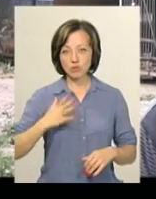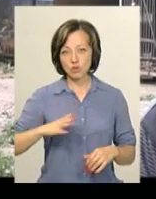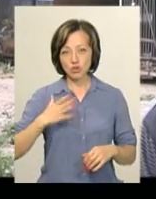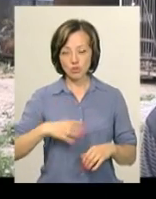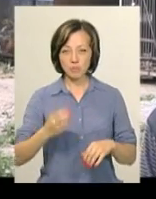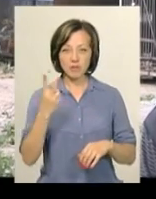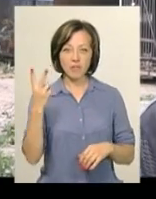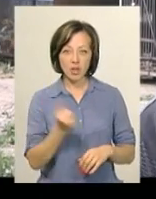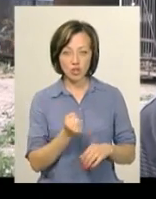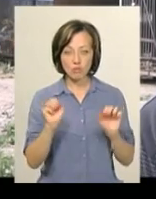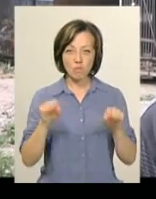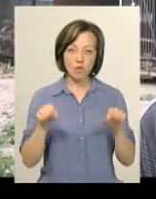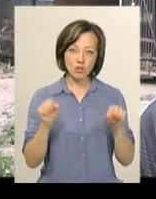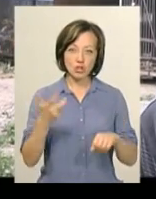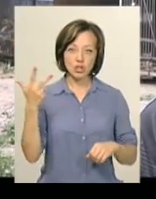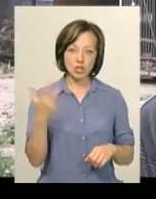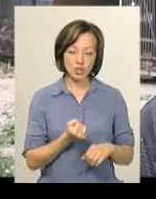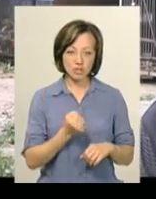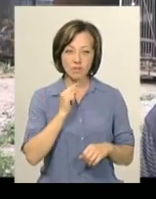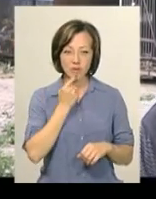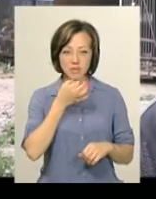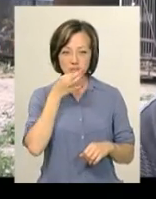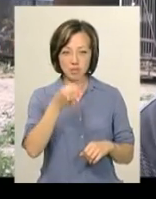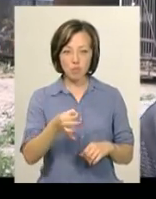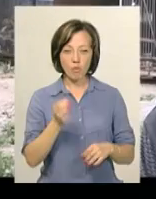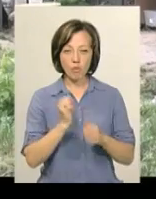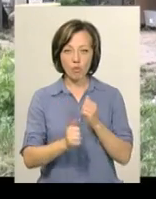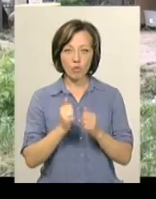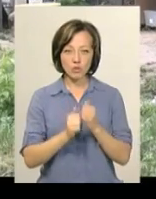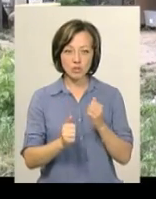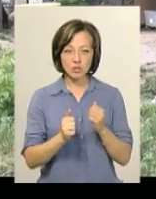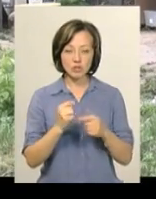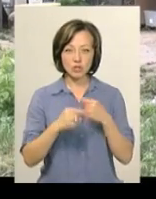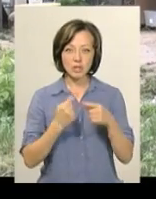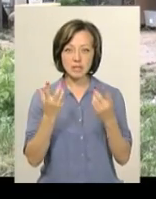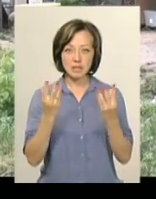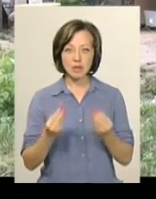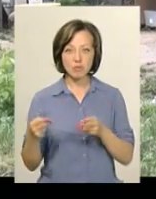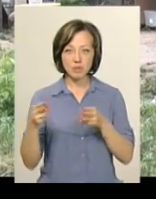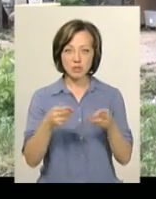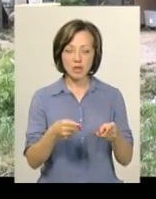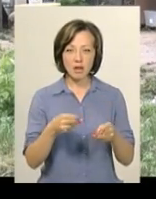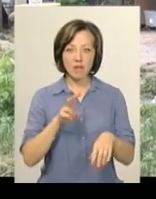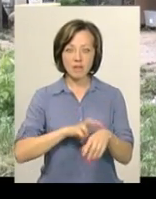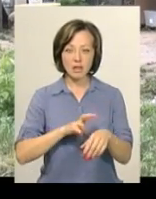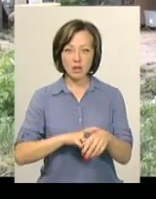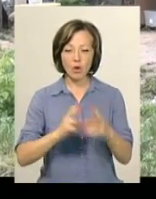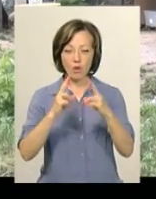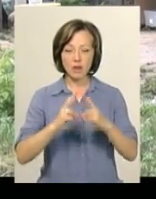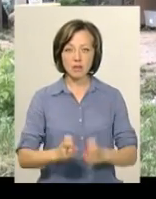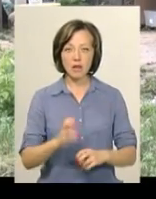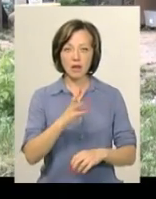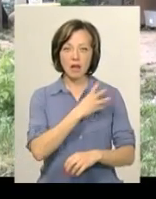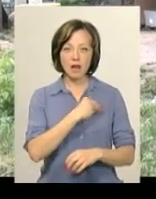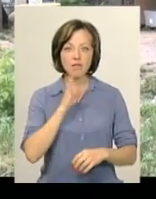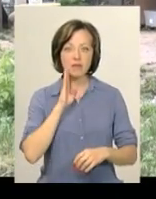може 2 тижні, може 3 тижні, тут тяжко сказати, бо кожен буквально через день зараз приїжджає ветеринарна служба, оглядає львицю, бо вона